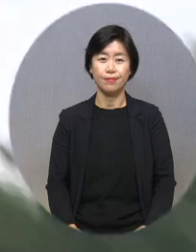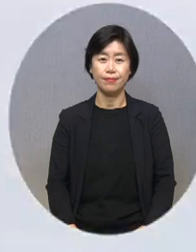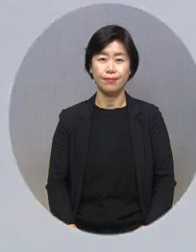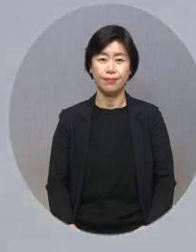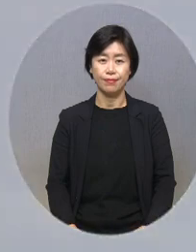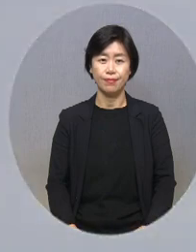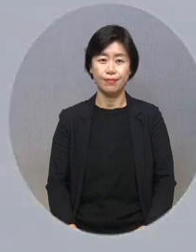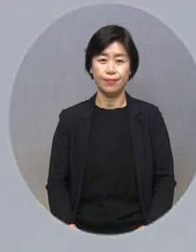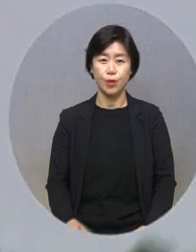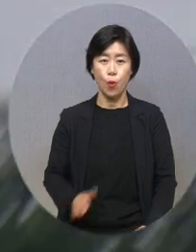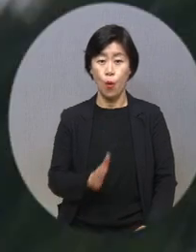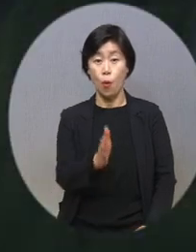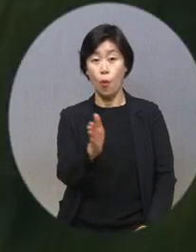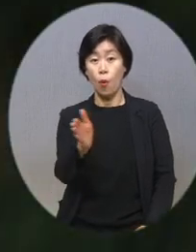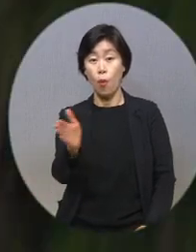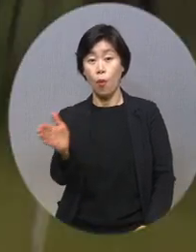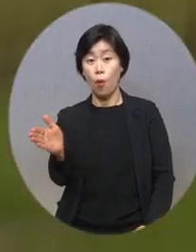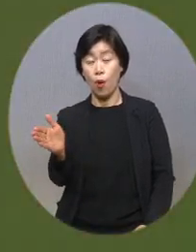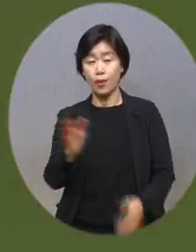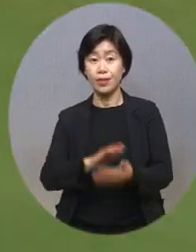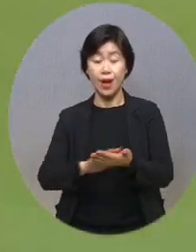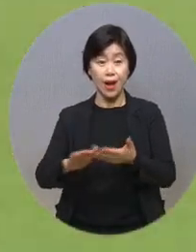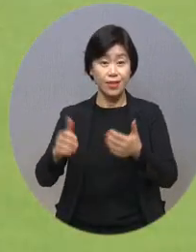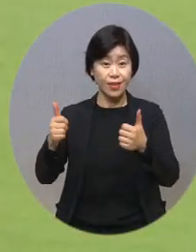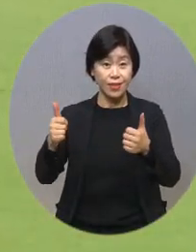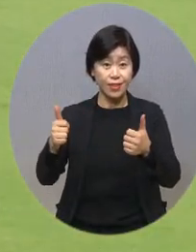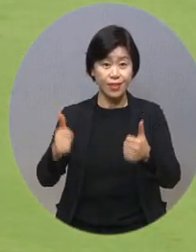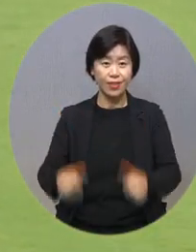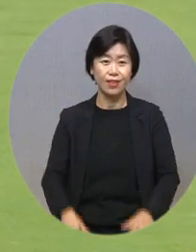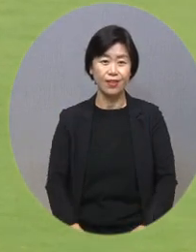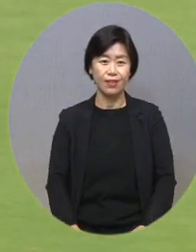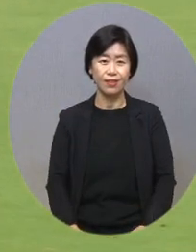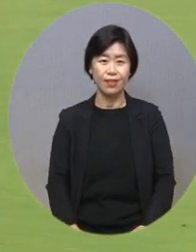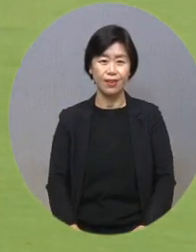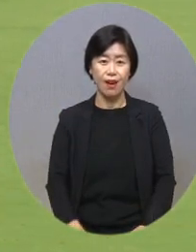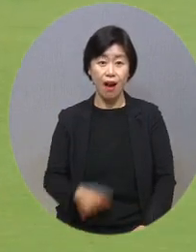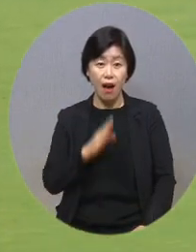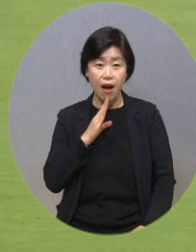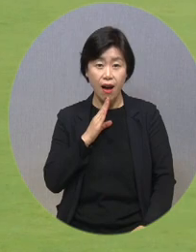굿샷. 오른쪽이다. 또 오, 나이스! 알지? 설마! 설마! 설마! 어우.